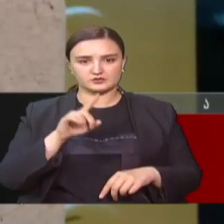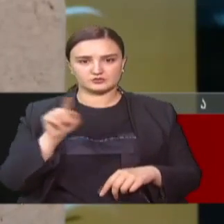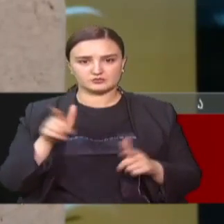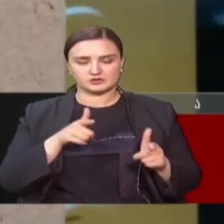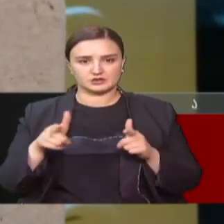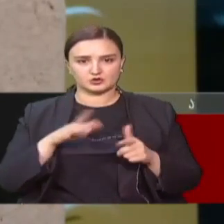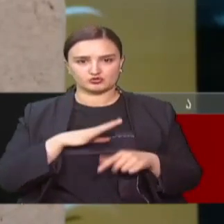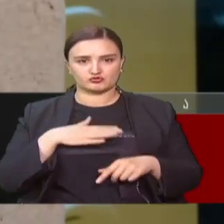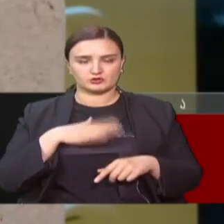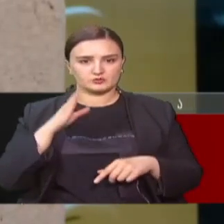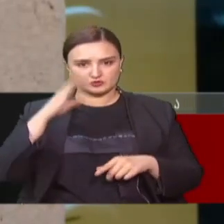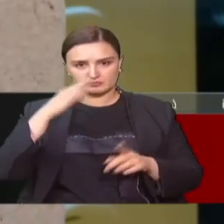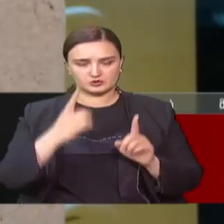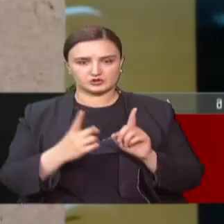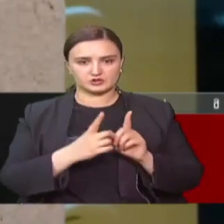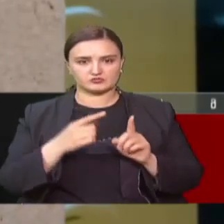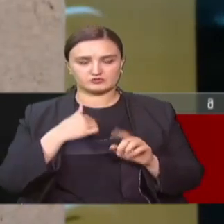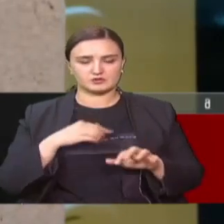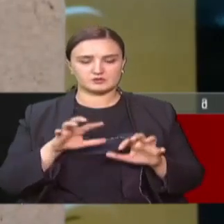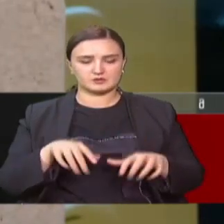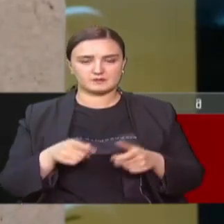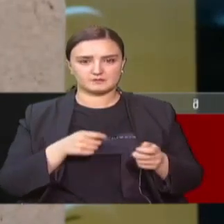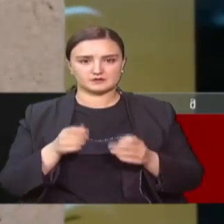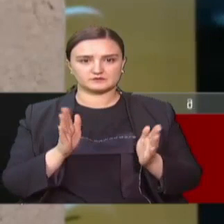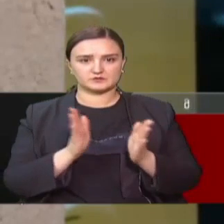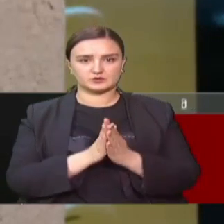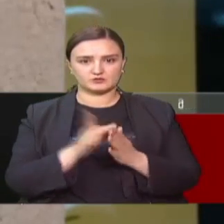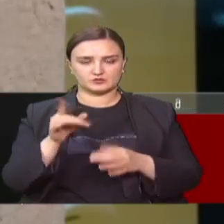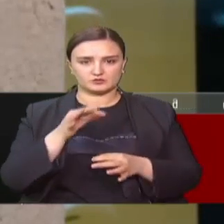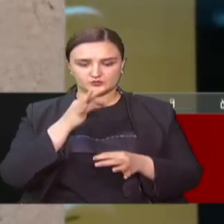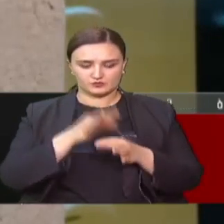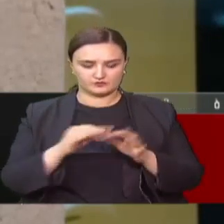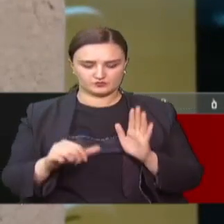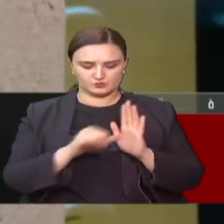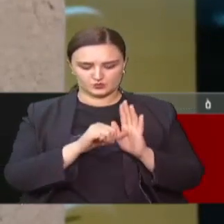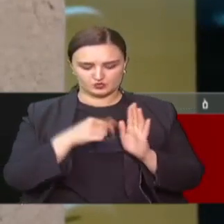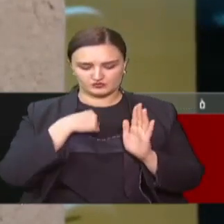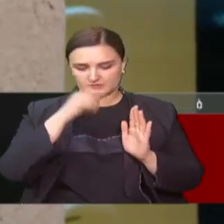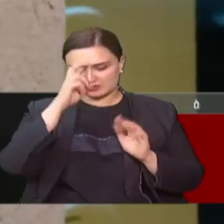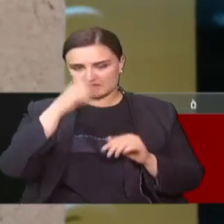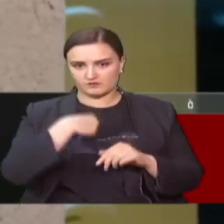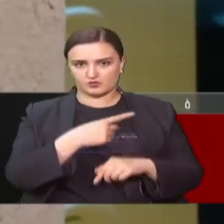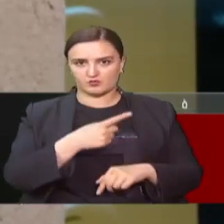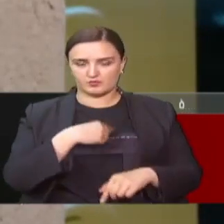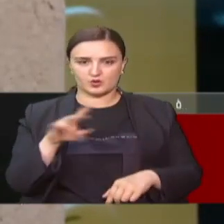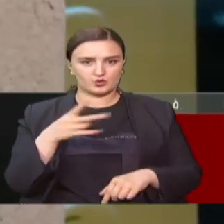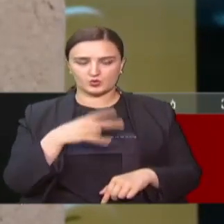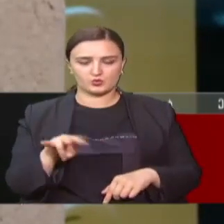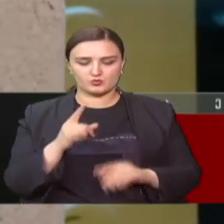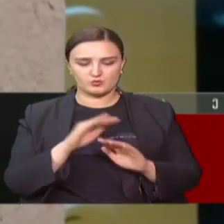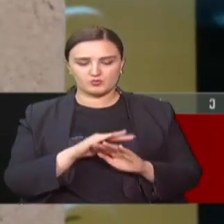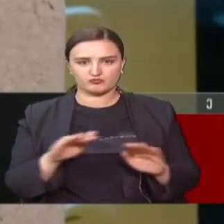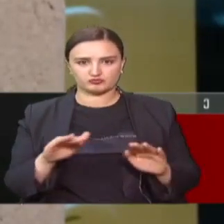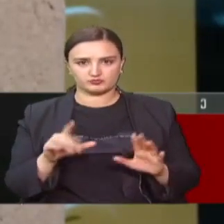მზად იყვნენ ჩვენთან მშობლებთან შესახვედრა. ჩვენ პრეზიდენტს ვთხოვთ, გვიშუამდგომლოს ჩვენ მთავრობასთან. ნუ გაწირავს ამ